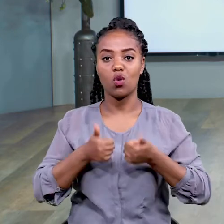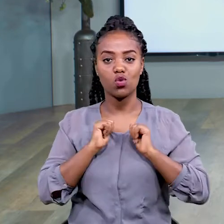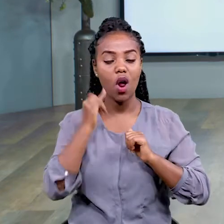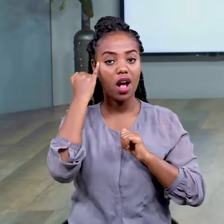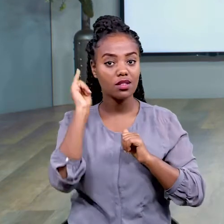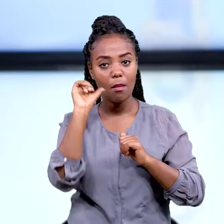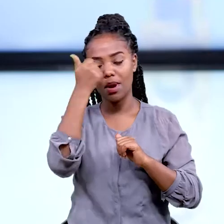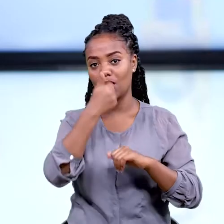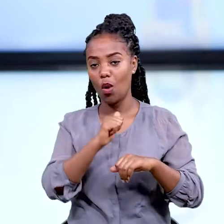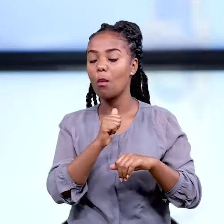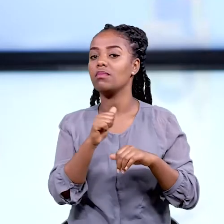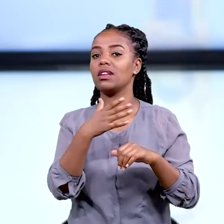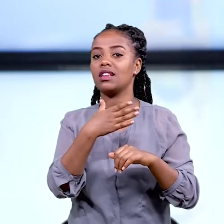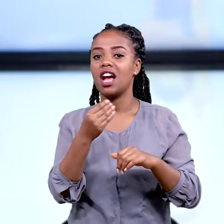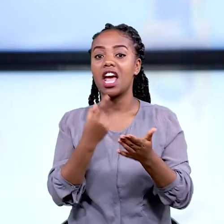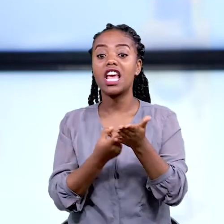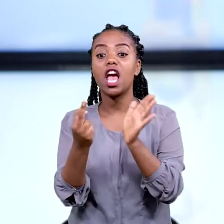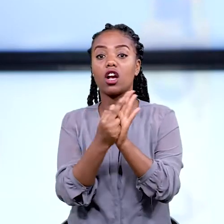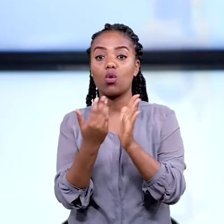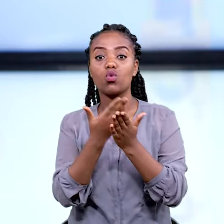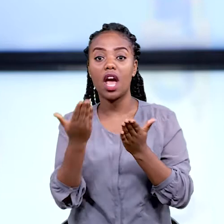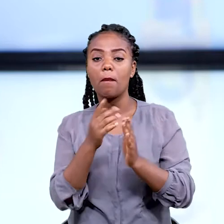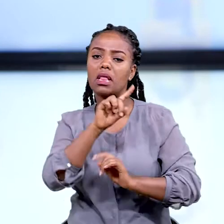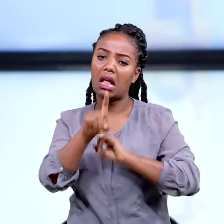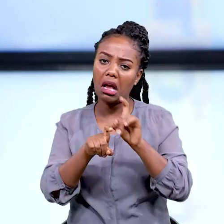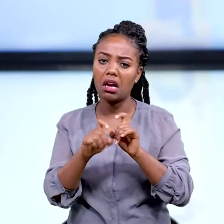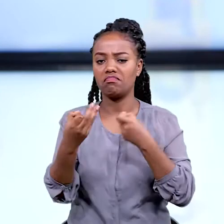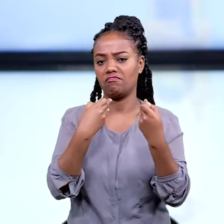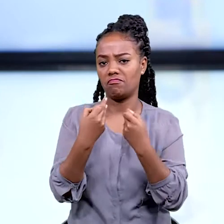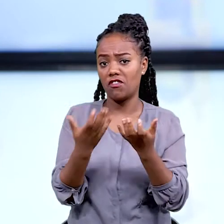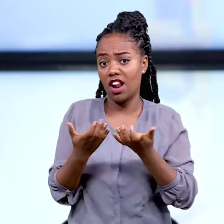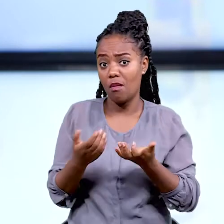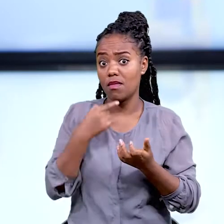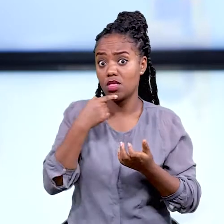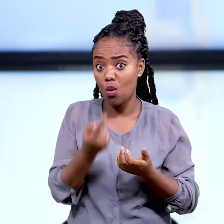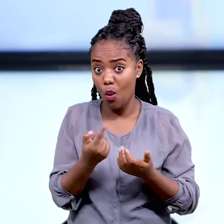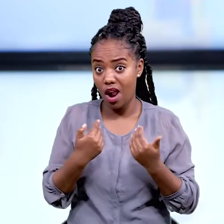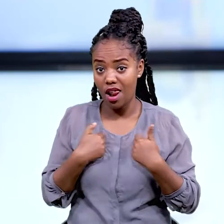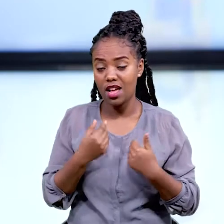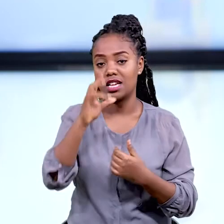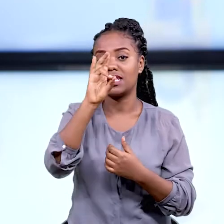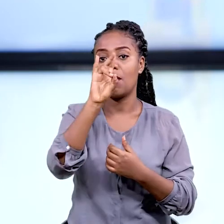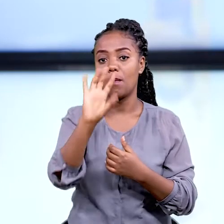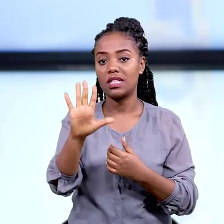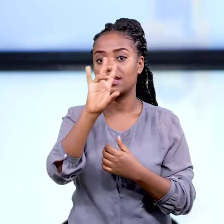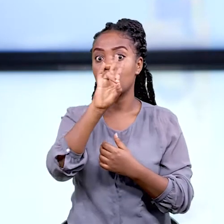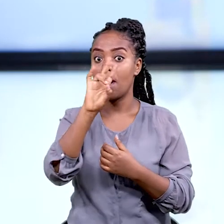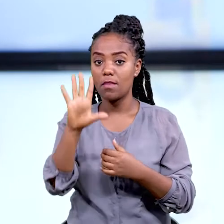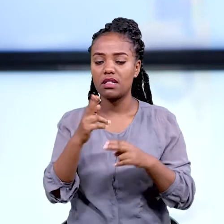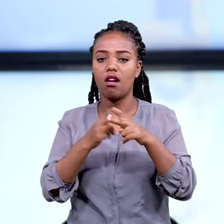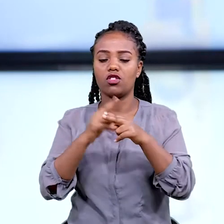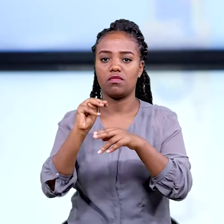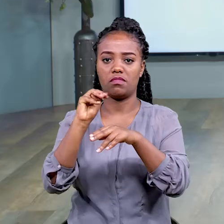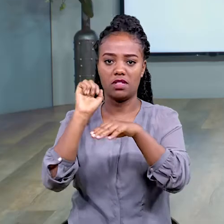ላይ የሚኖራችሁን ሐሳብ አስተያየት እንዲሁም ይሄ የህግ ጉዳይ ቢጠየቅና ቢብራራልኝ የምትሉትን በ7575 አጭር